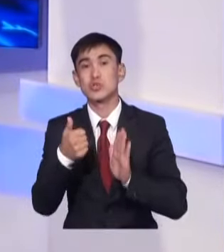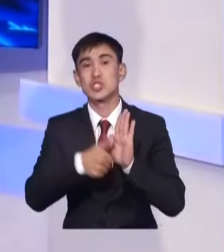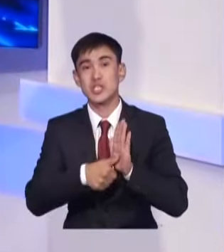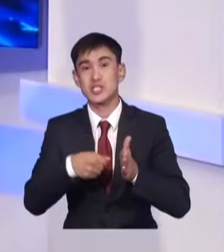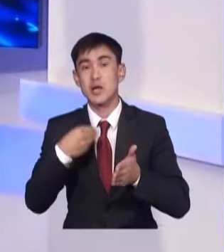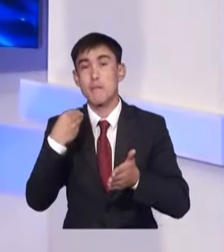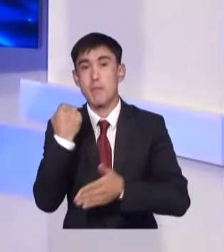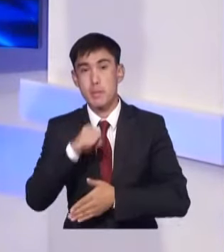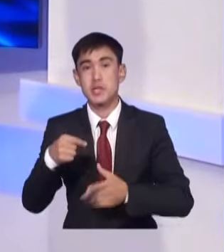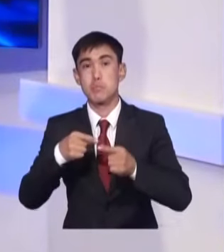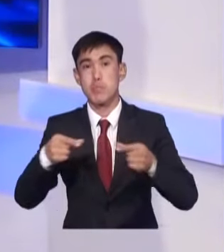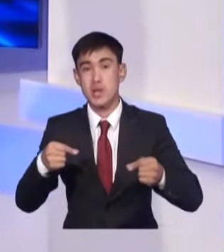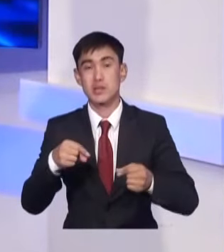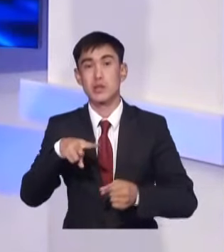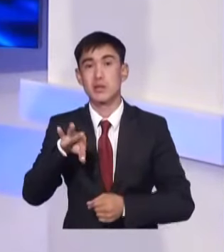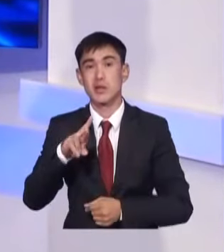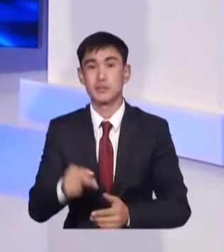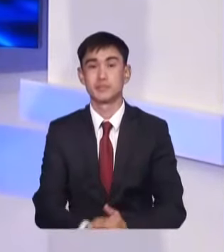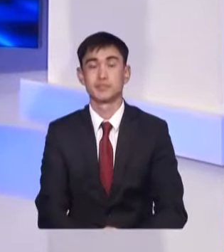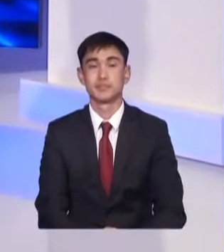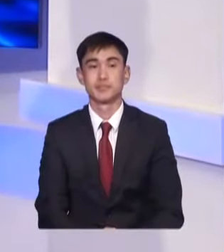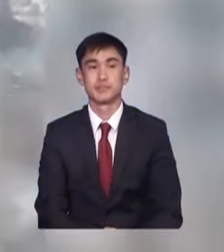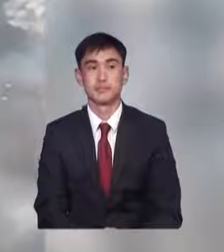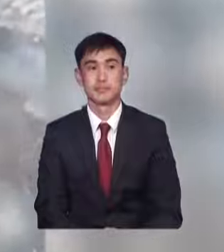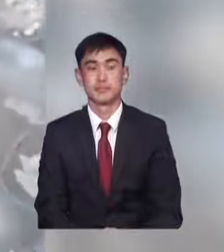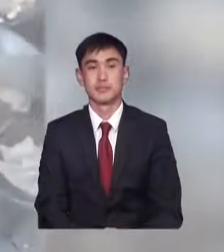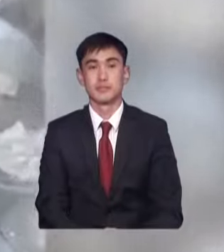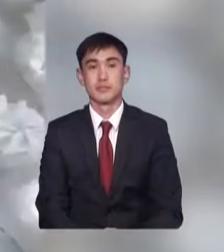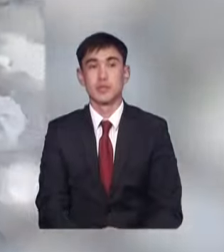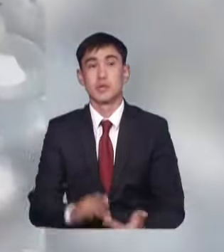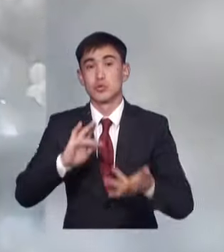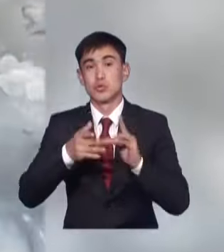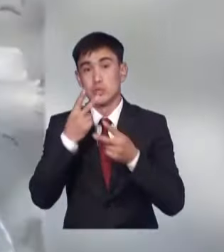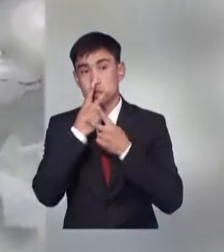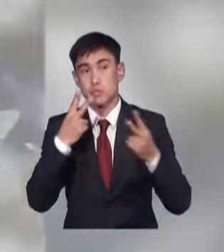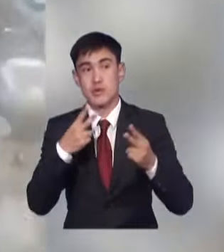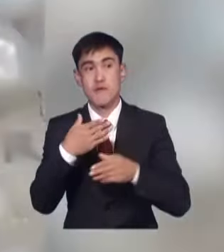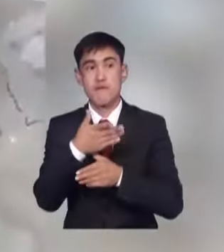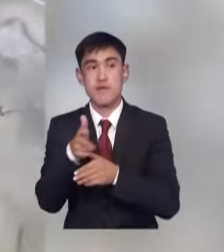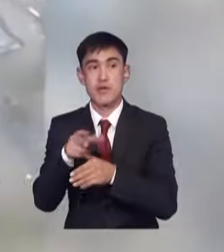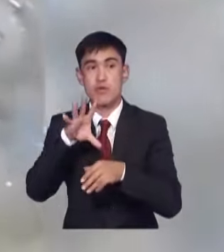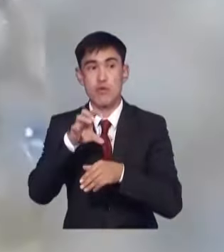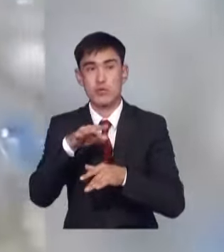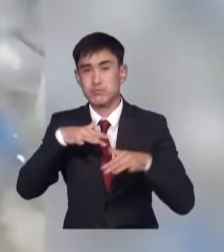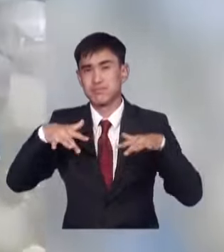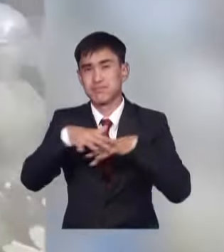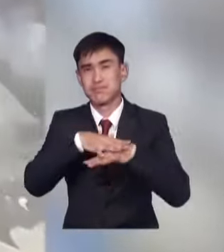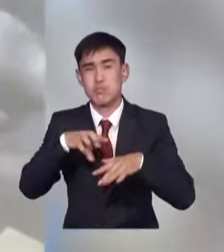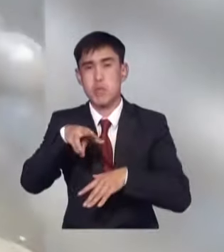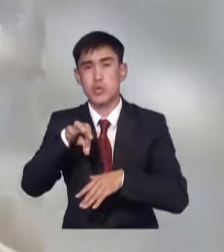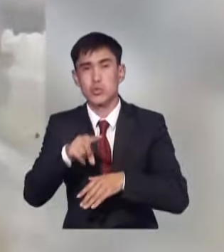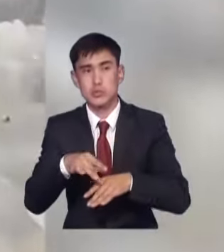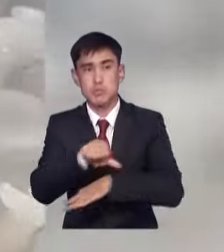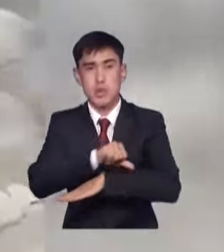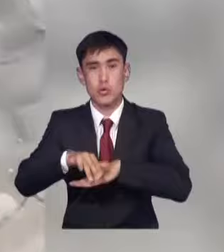подборка зарубежных новостей в нашем следующем сюжете в соцсетях распространилось видео и фото с нашествием медузу скалистых